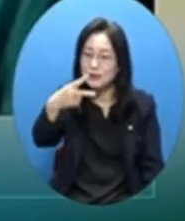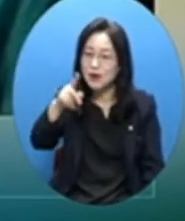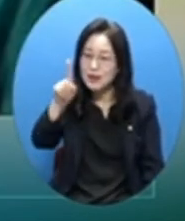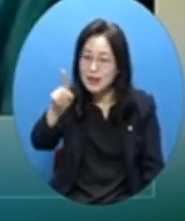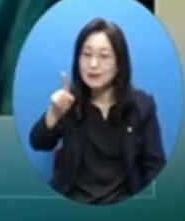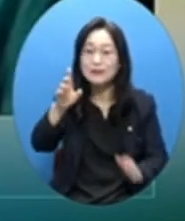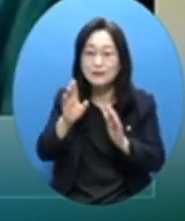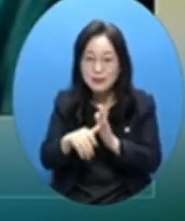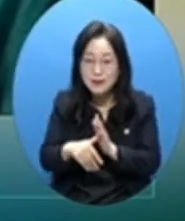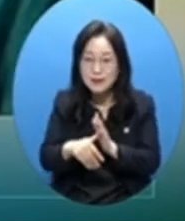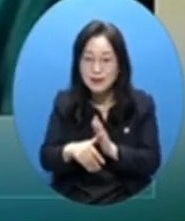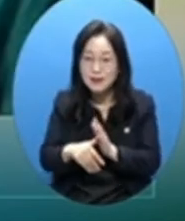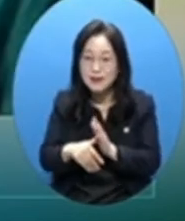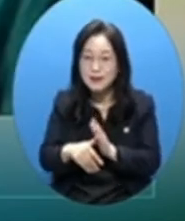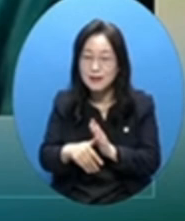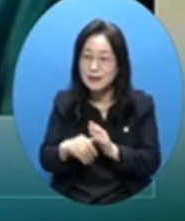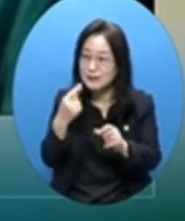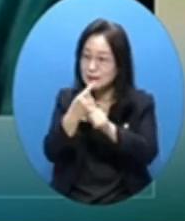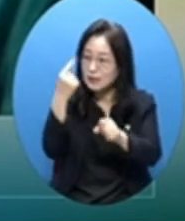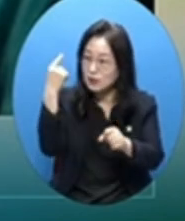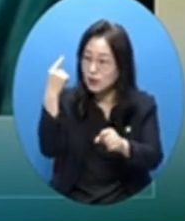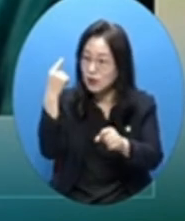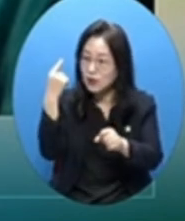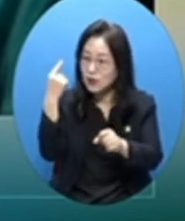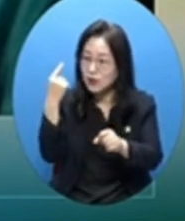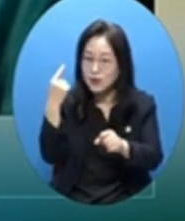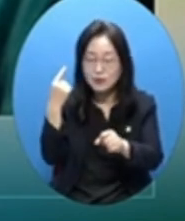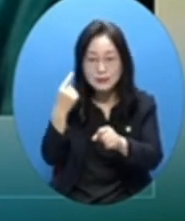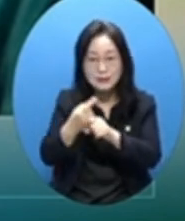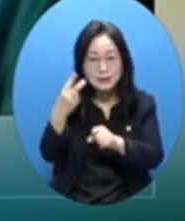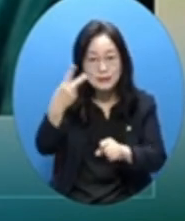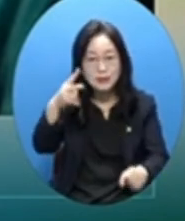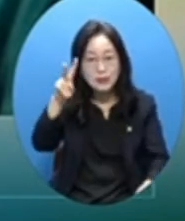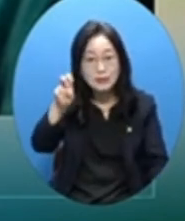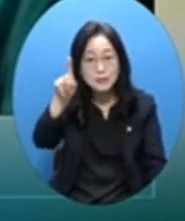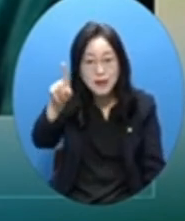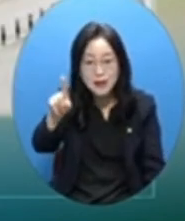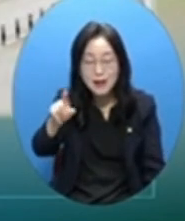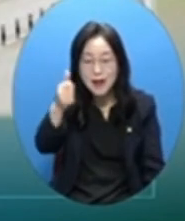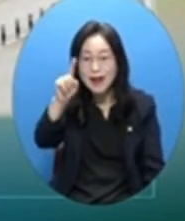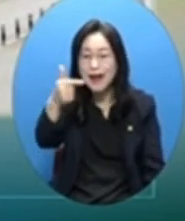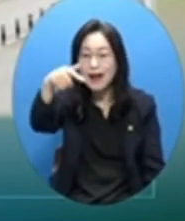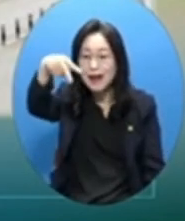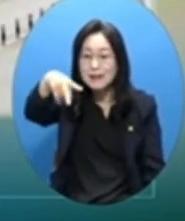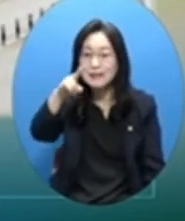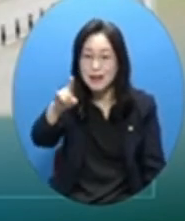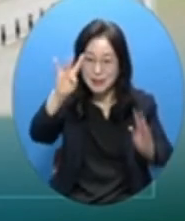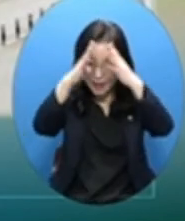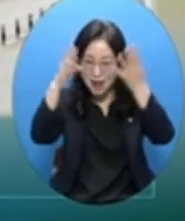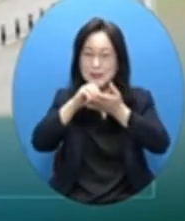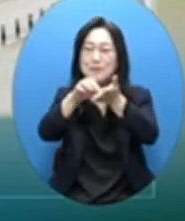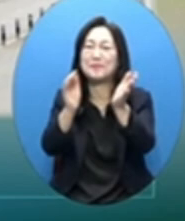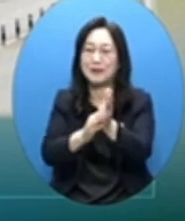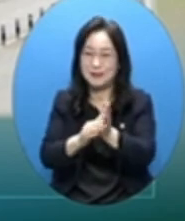2001년도에 작년 21년도 우리 한세대학교 입학하게 됩니다 할렐루야